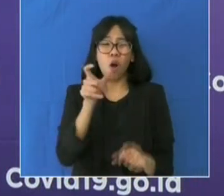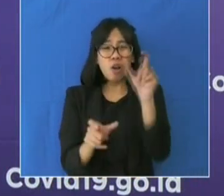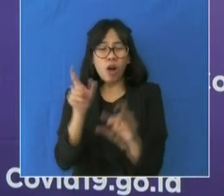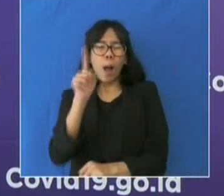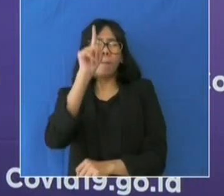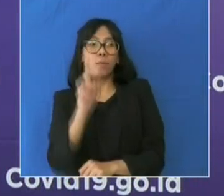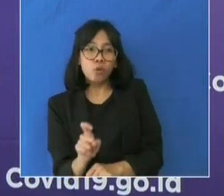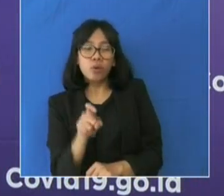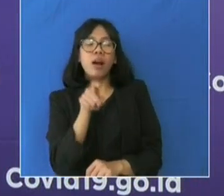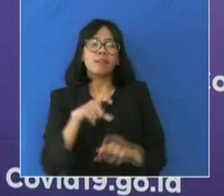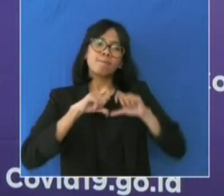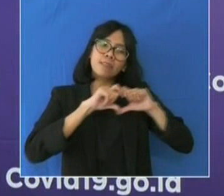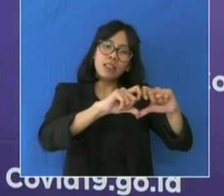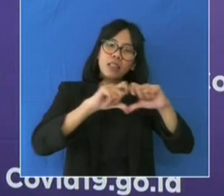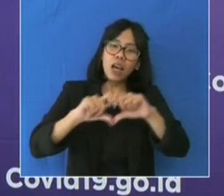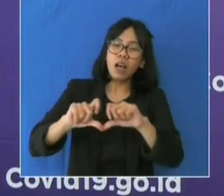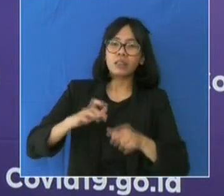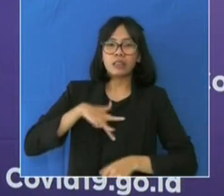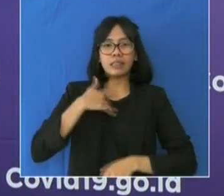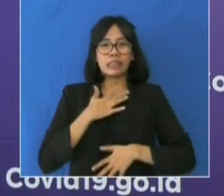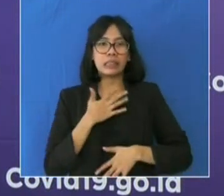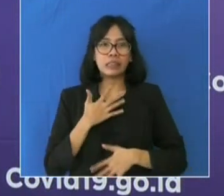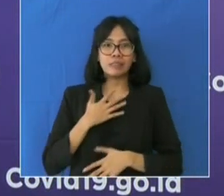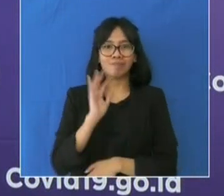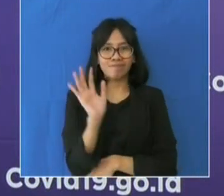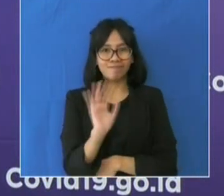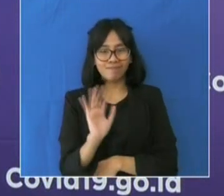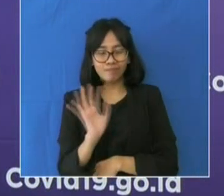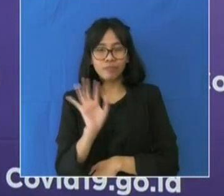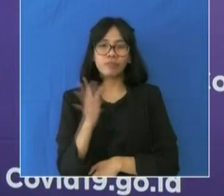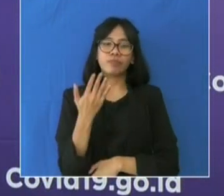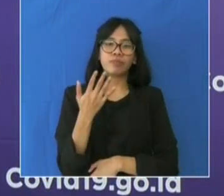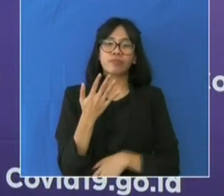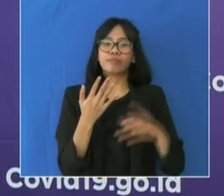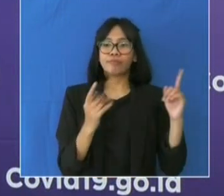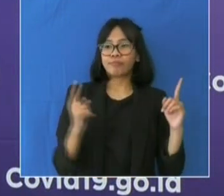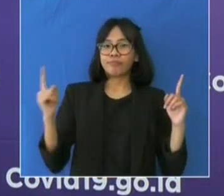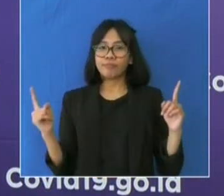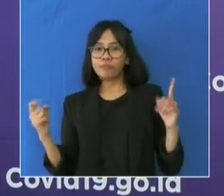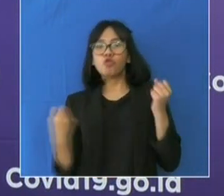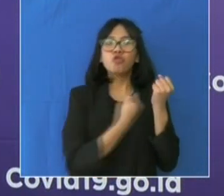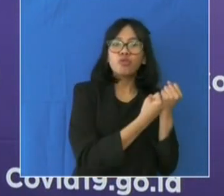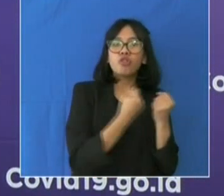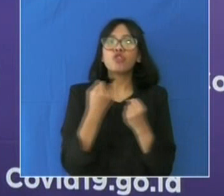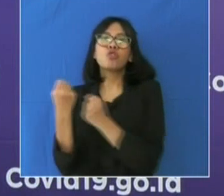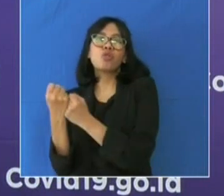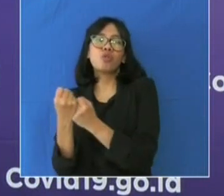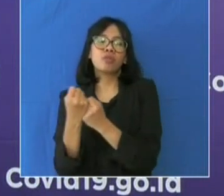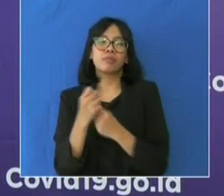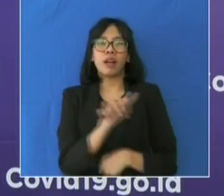yang membutuhkan dan mengatasi kecemasan bersama dan saling memberi dukungan dan